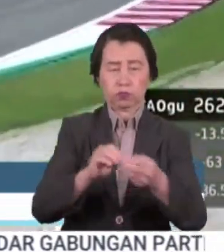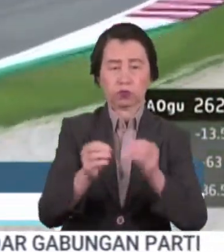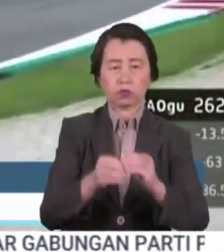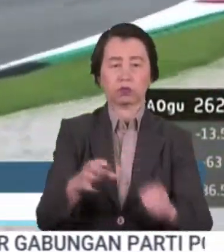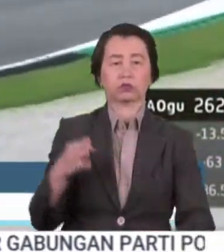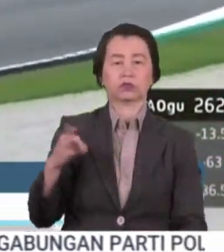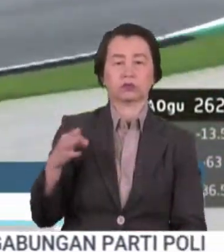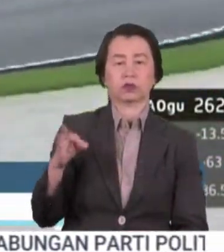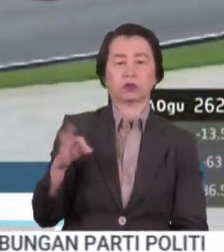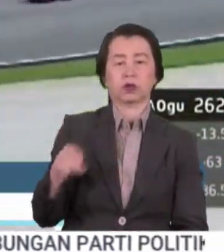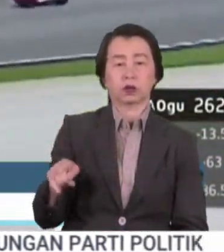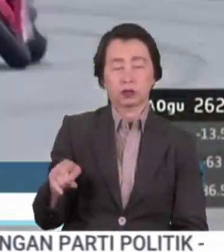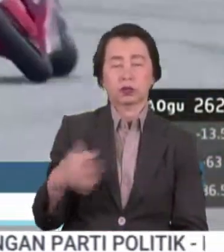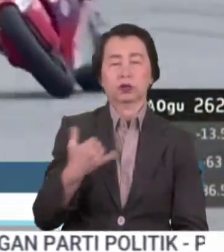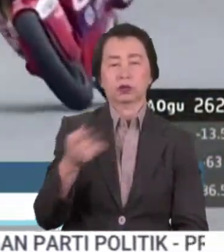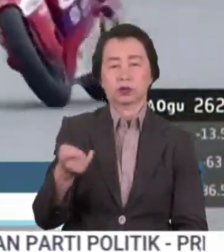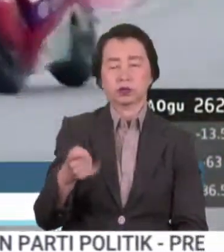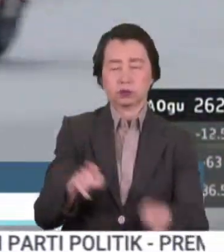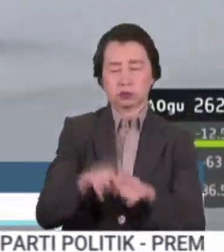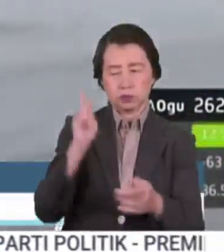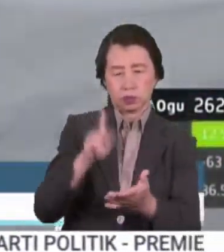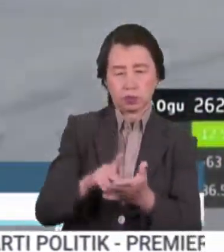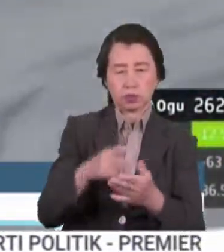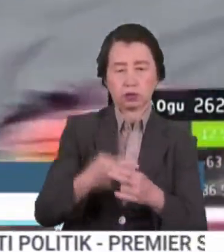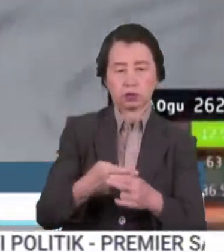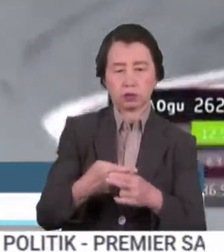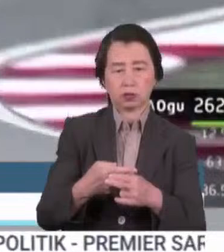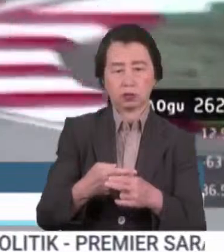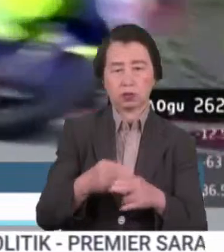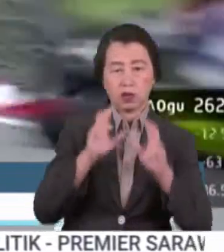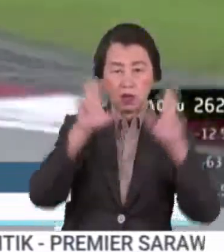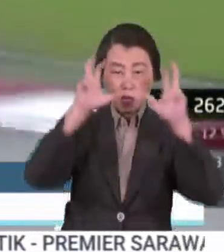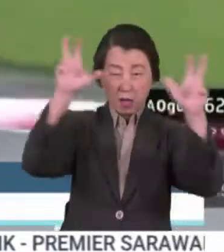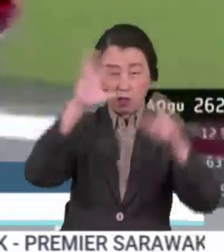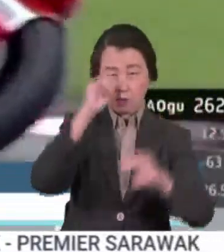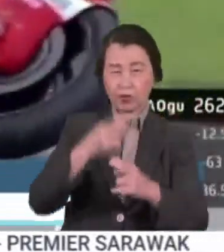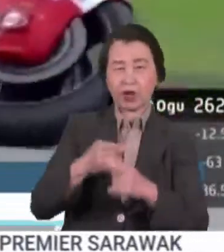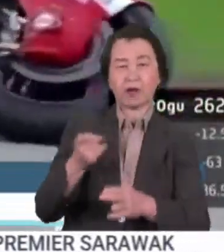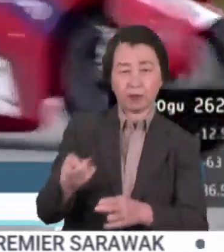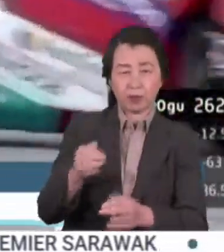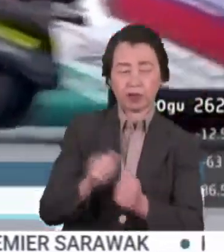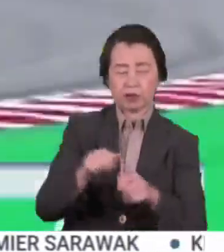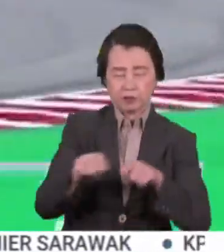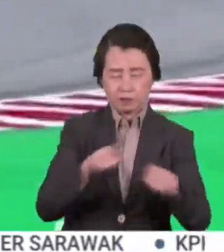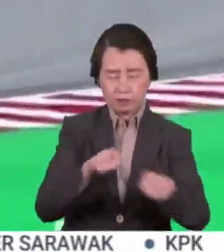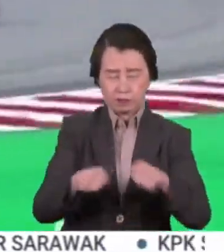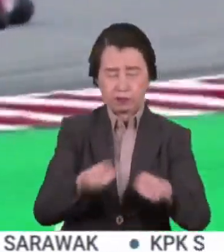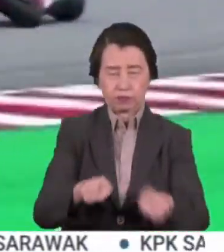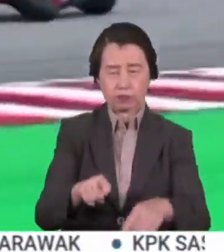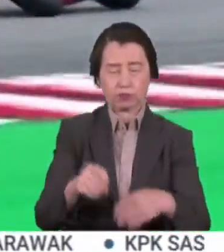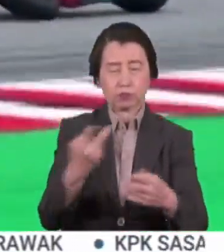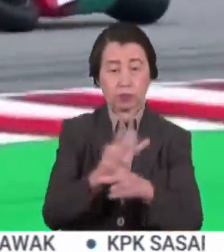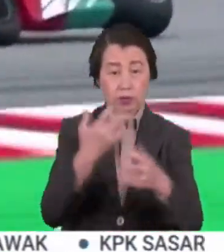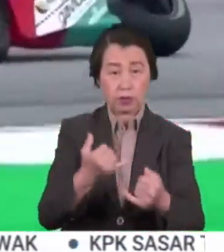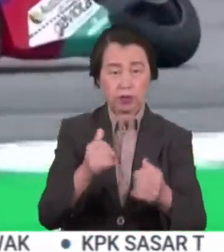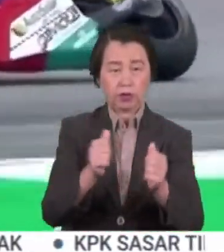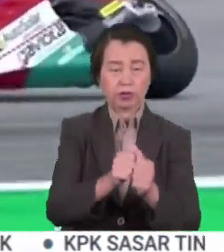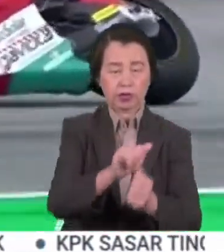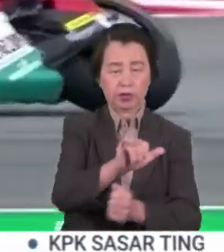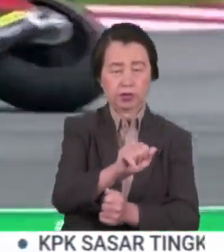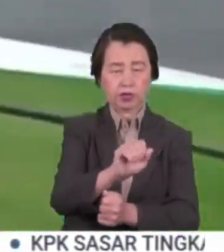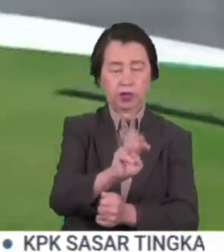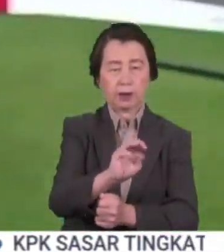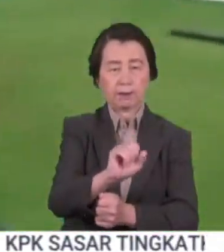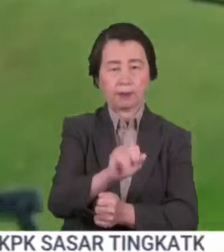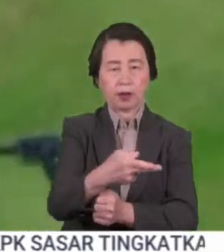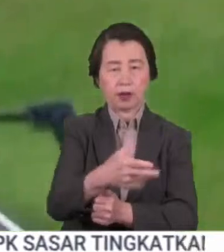tempat ke-19 beliau yang turut dikenal sebagai Dragon Boy melakukan penampilan sementara pada saingan Moto2 musim ini bersama Yamaha